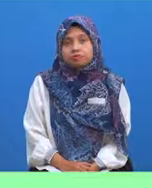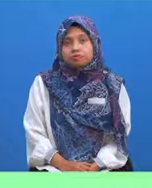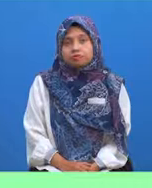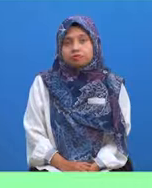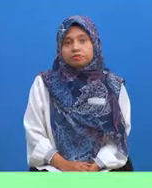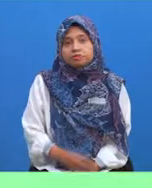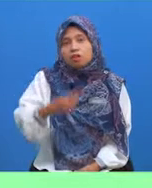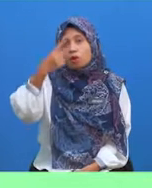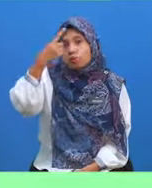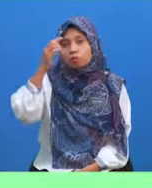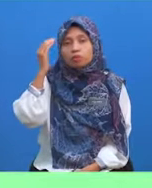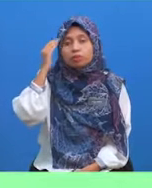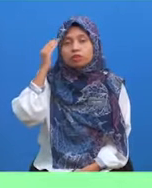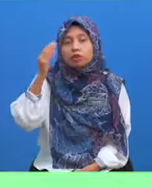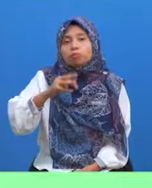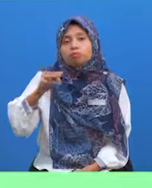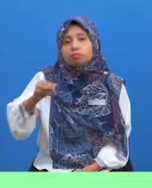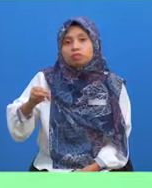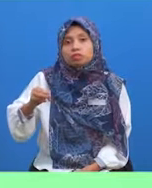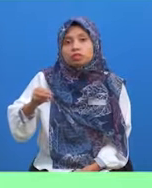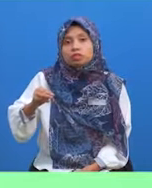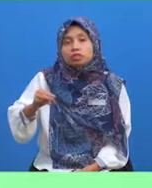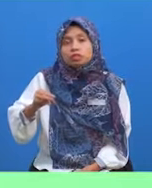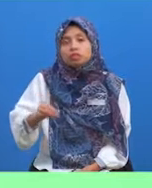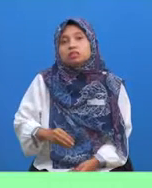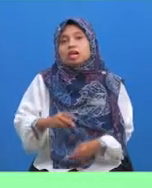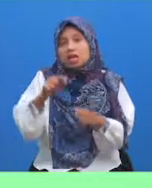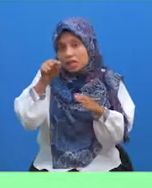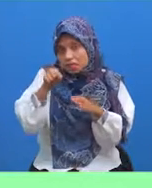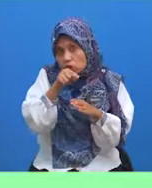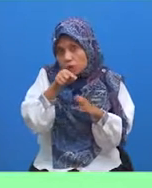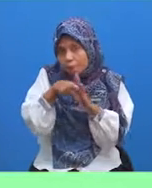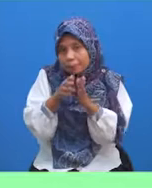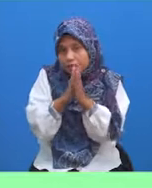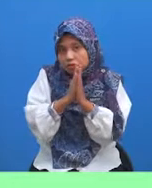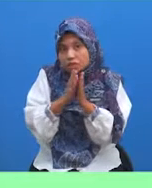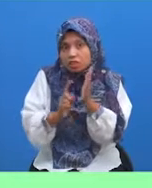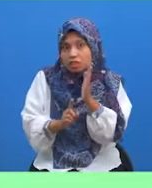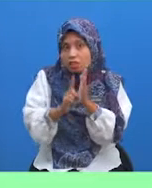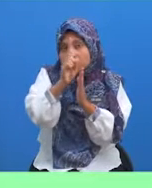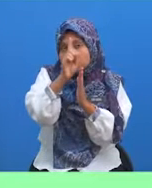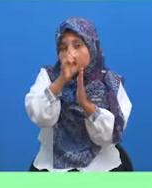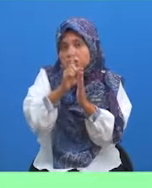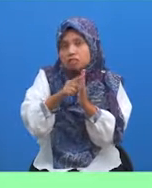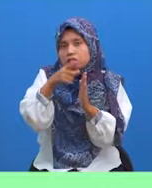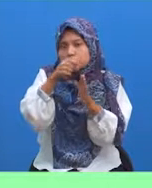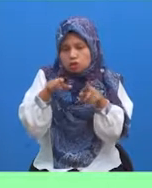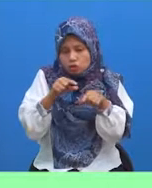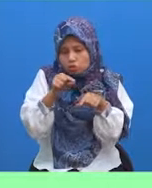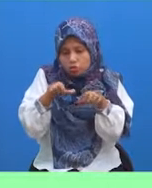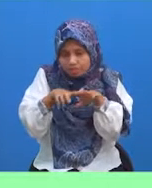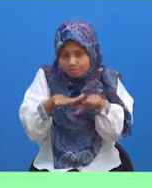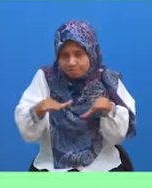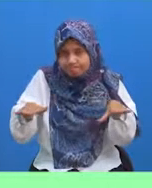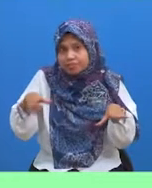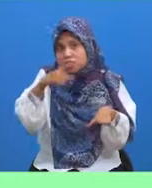untuk pengetahuan murid-murid keluk permintaan Didi dilukis landai karena permintaan